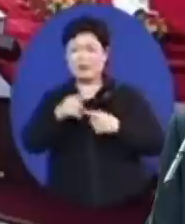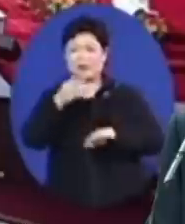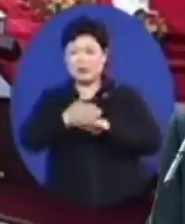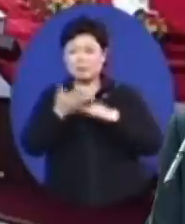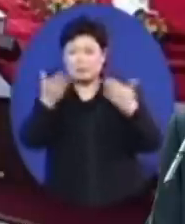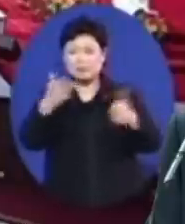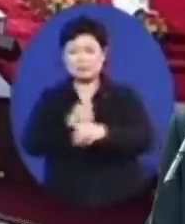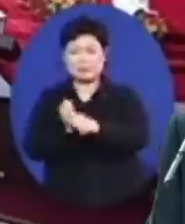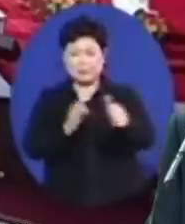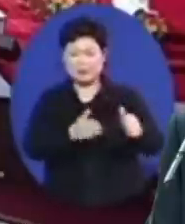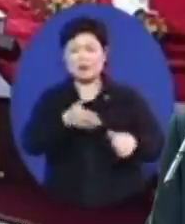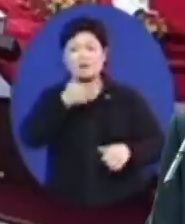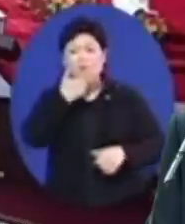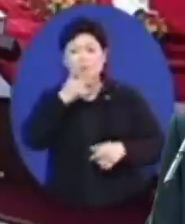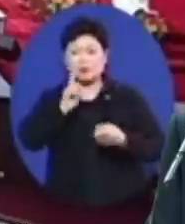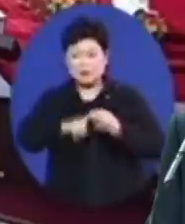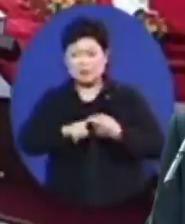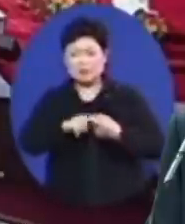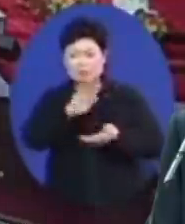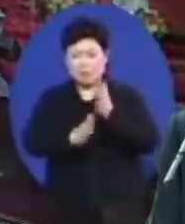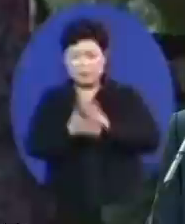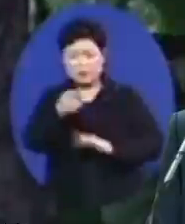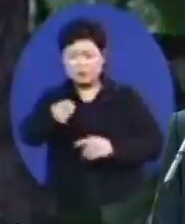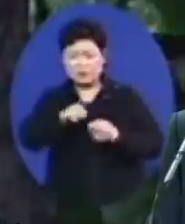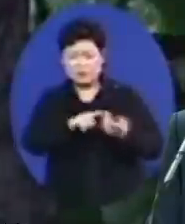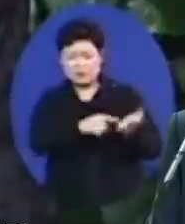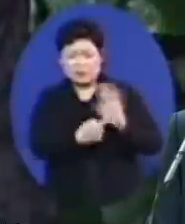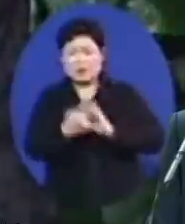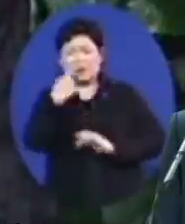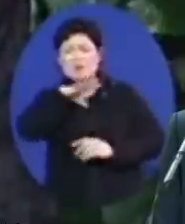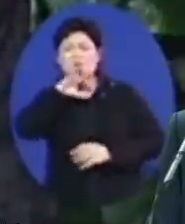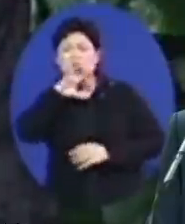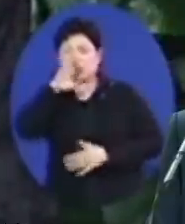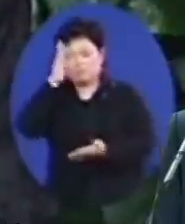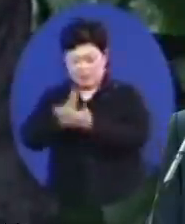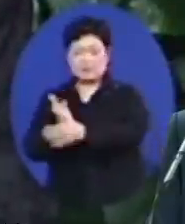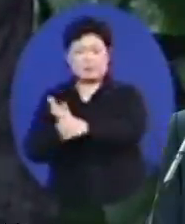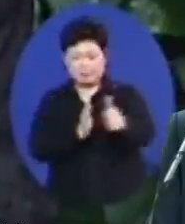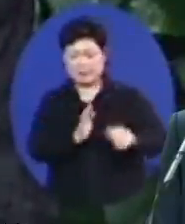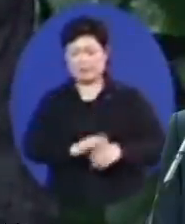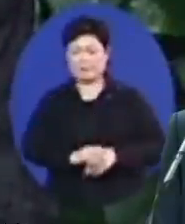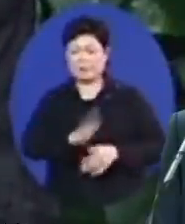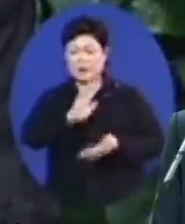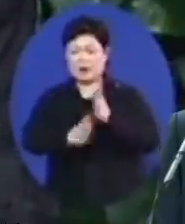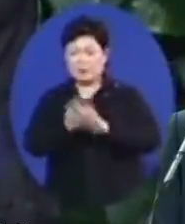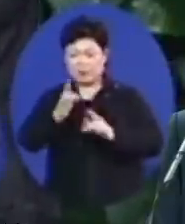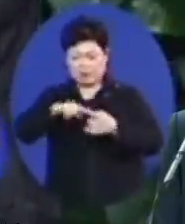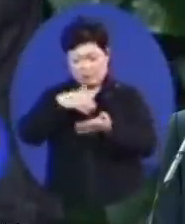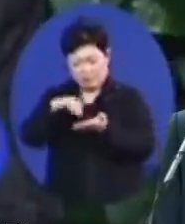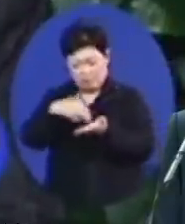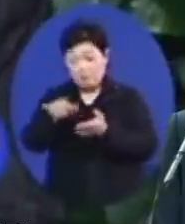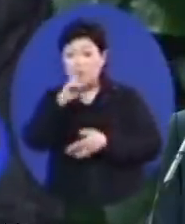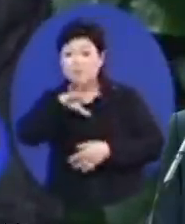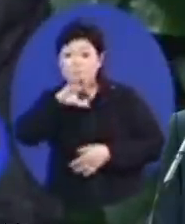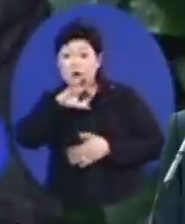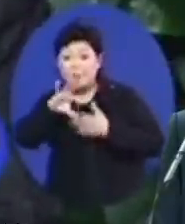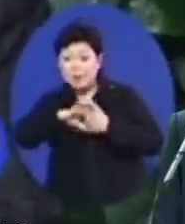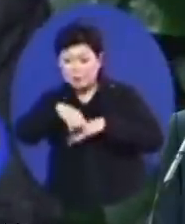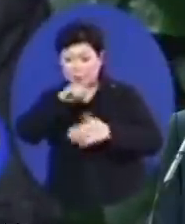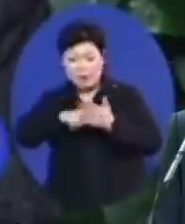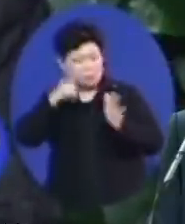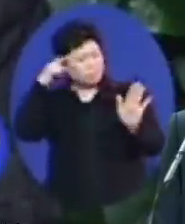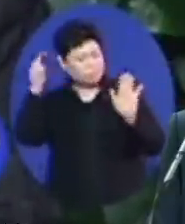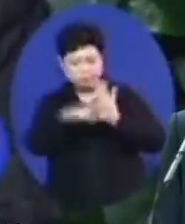감사하고 없는 것을 드러내서 불평하지 말아야 되는 것입니다. 없는 것을 헤아리고 불평하면 마음이 부정적이